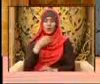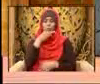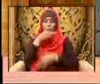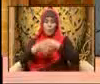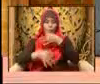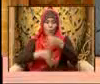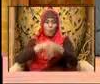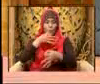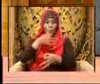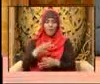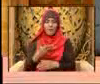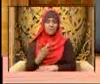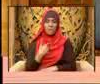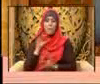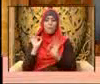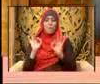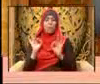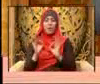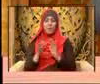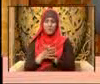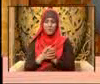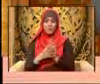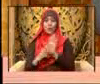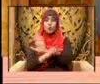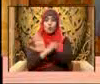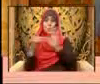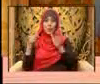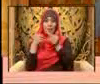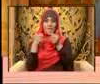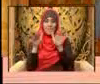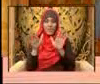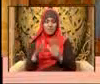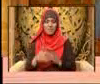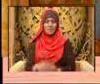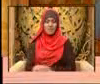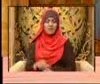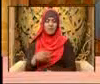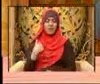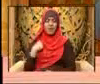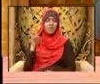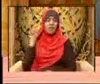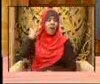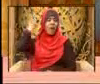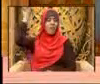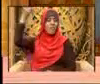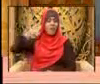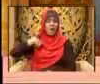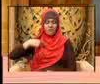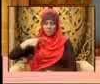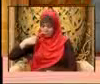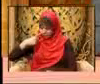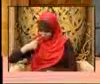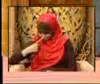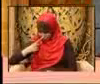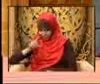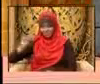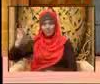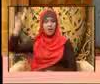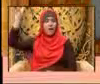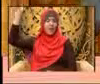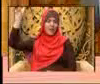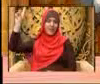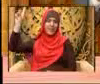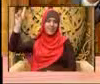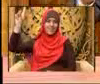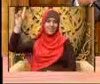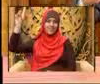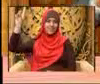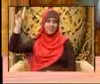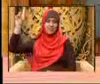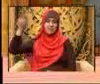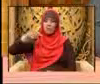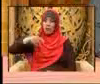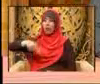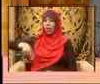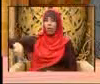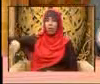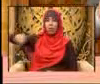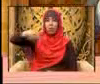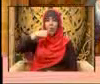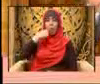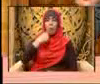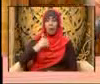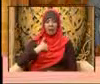له سبحانه وتعالى إياك نعبد، العبودية اللي يعتبرها الناس